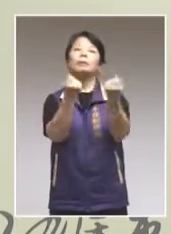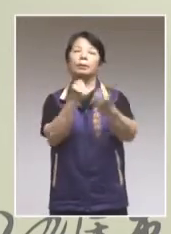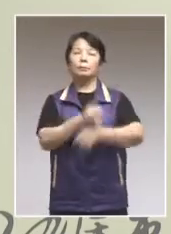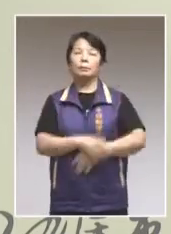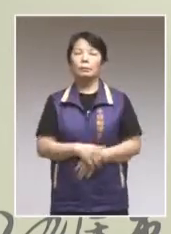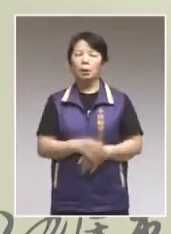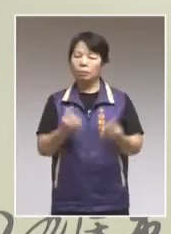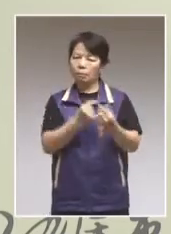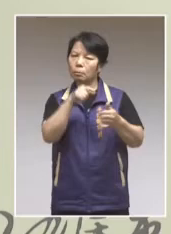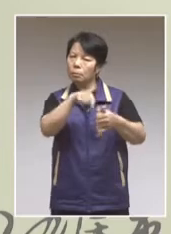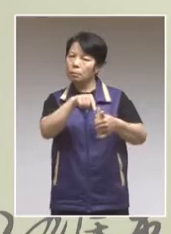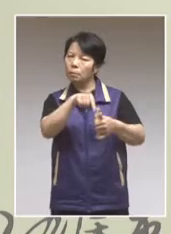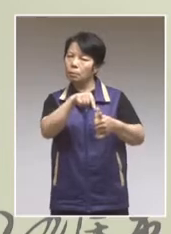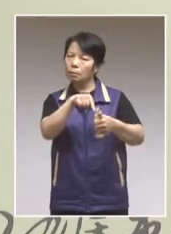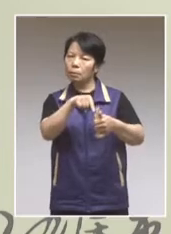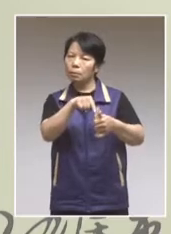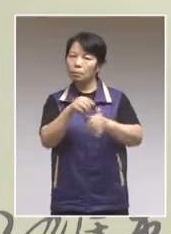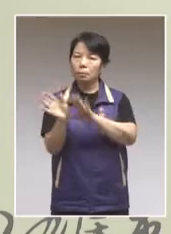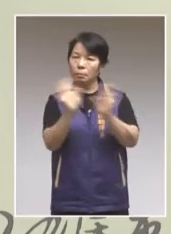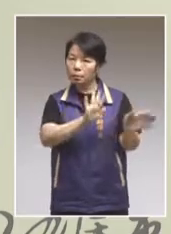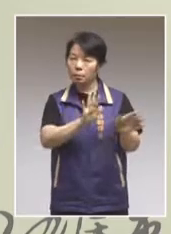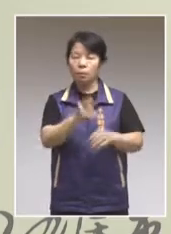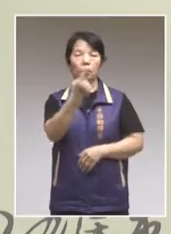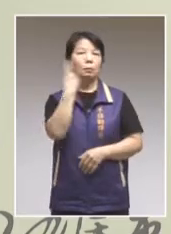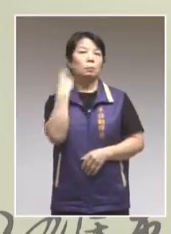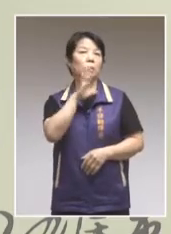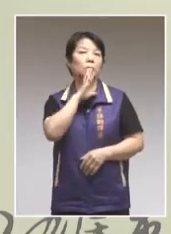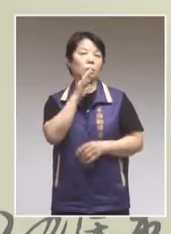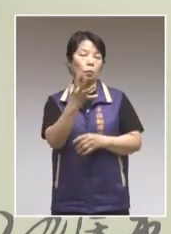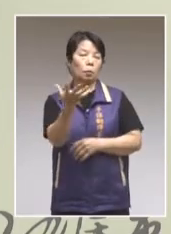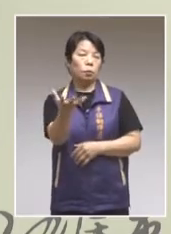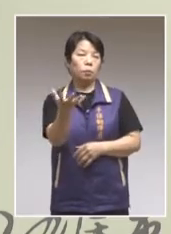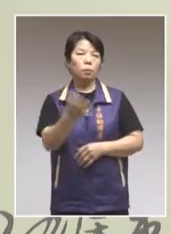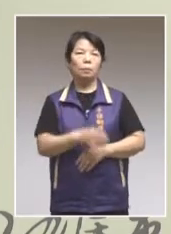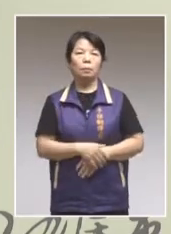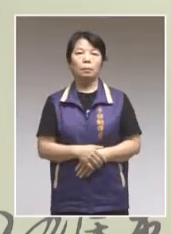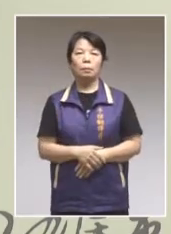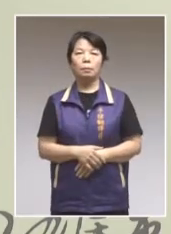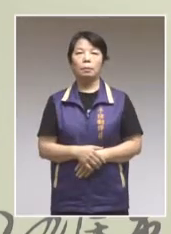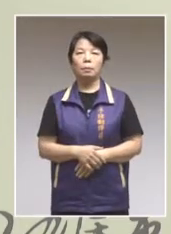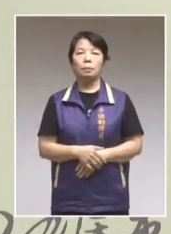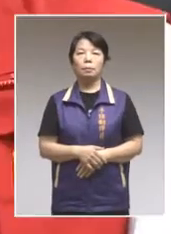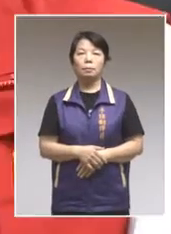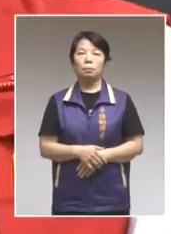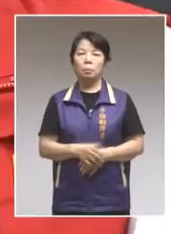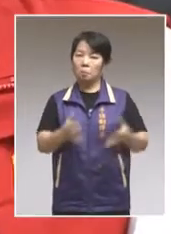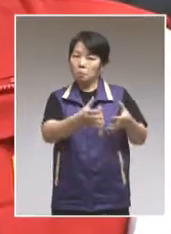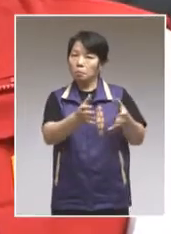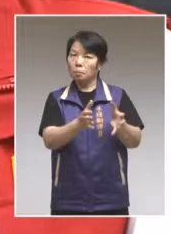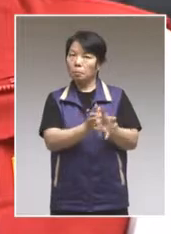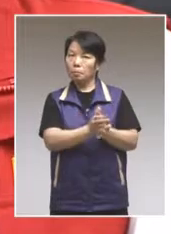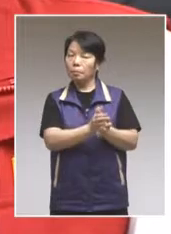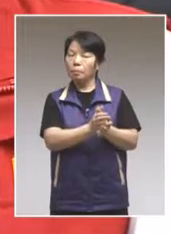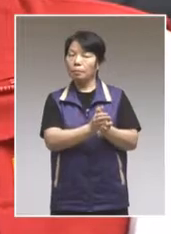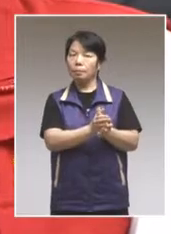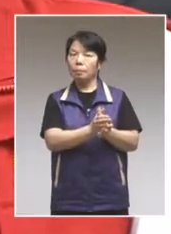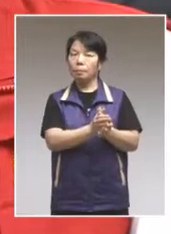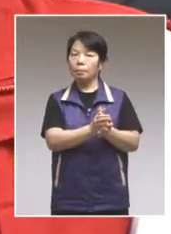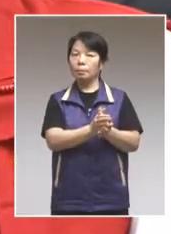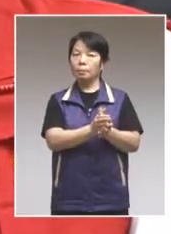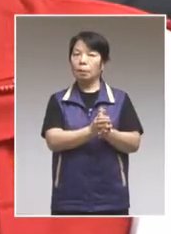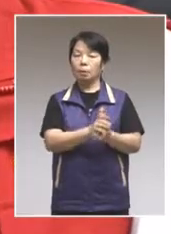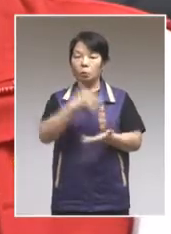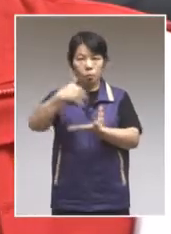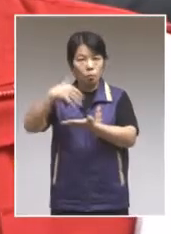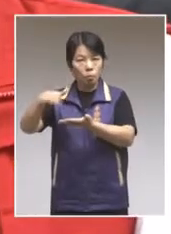类似这种案件，其实在昨天是非常的多啊。那有一些在这个统